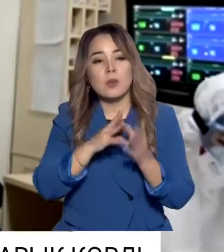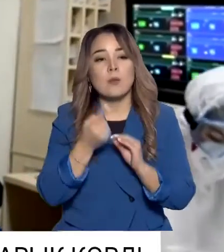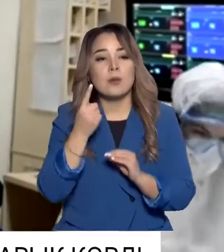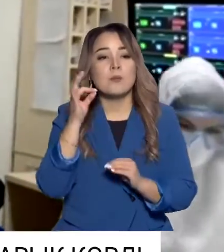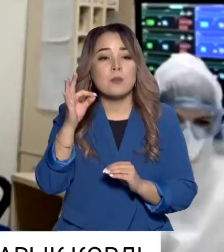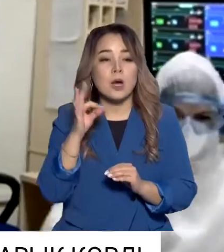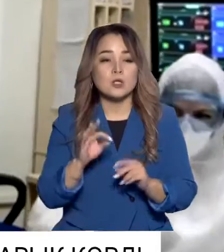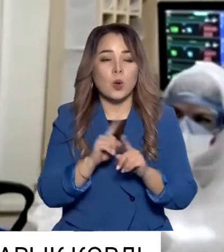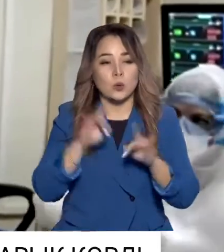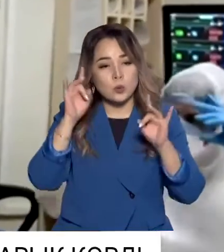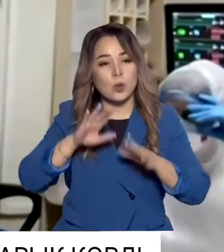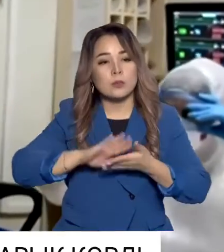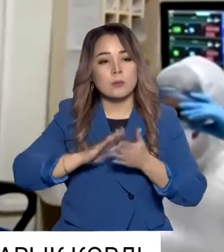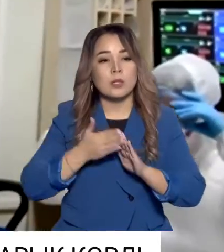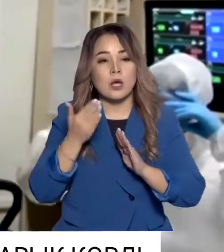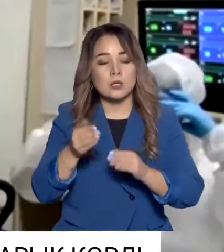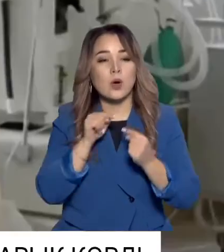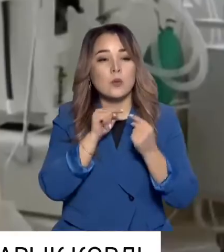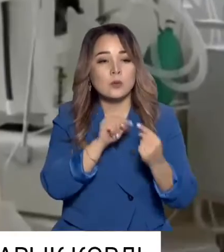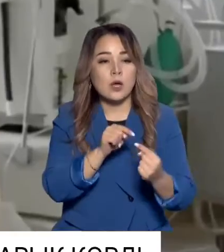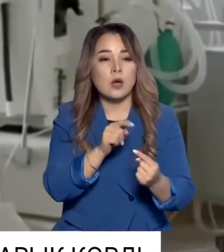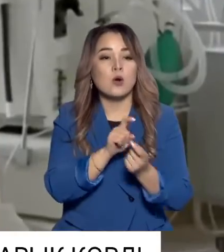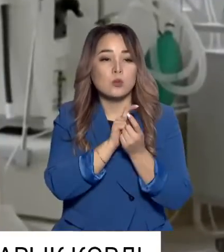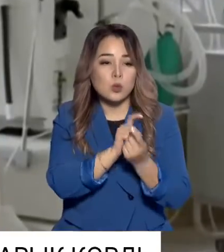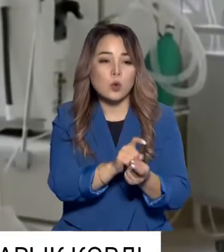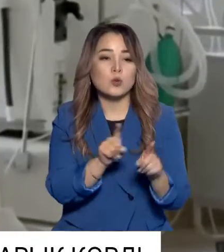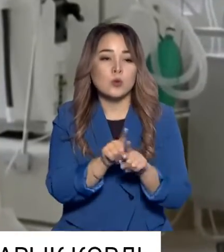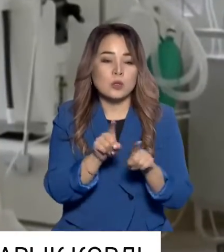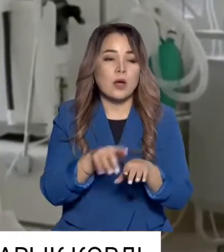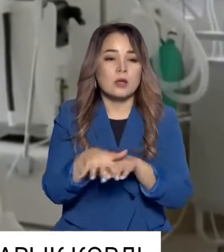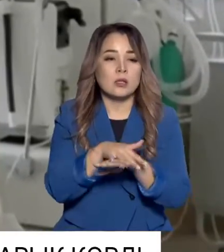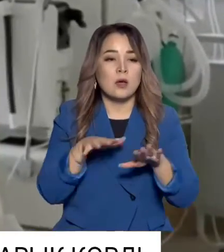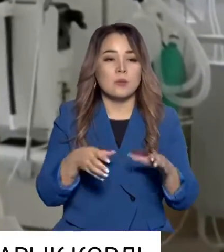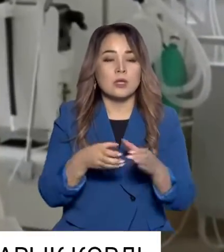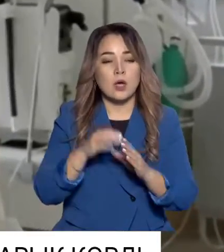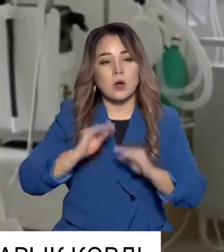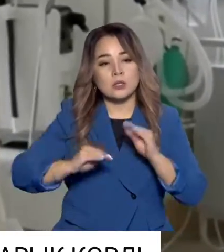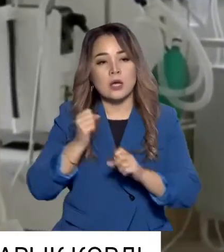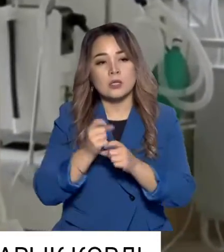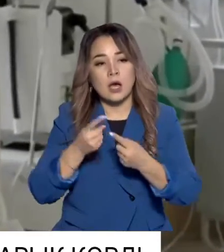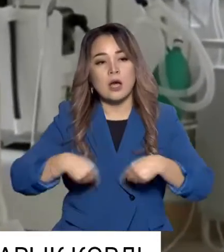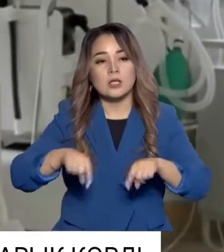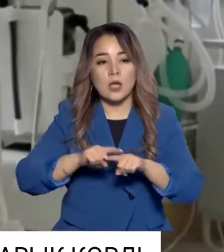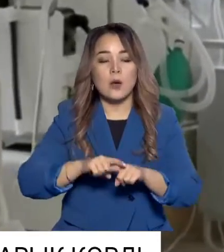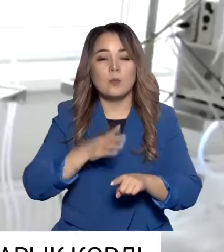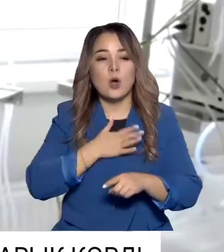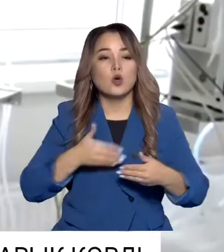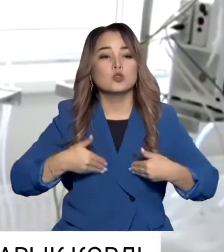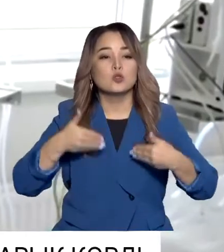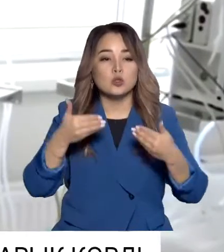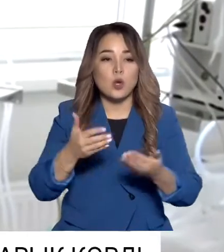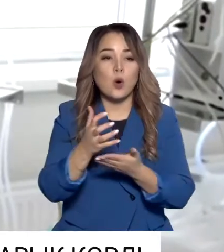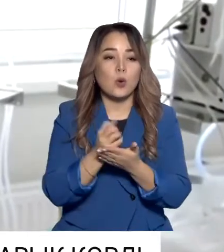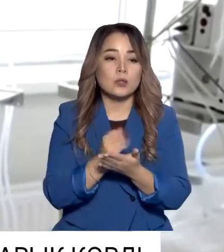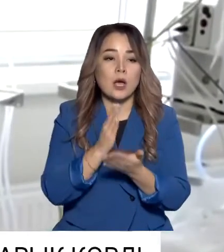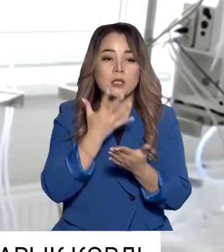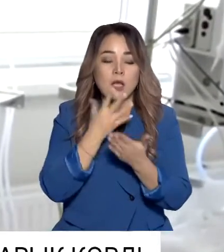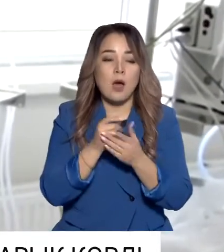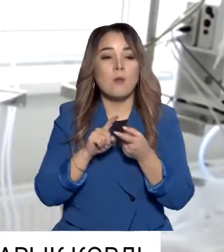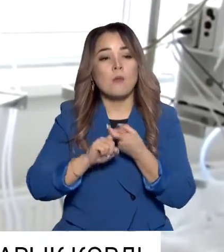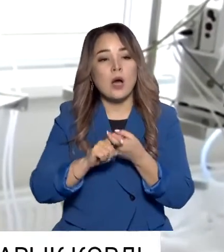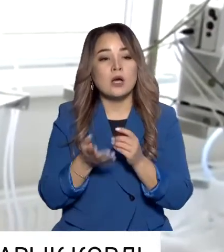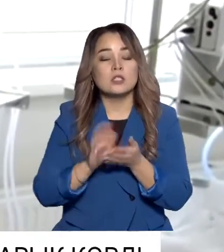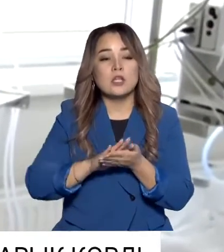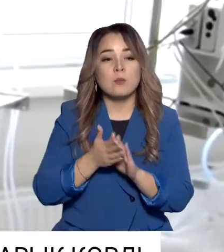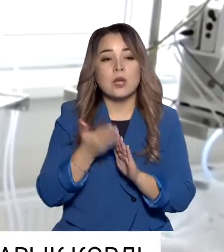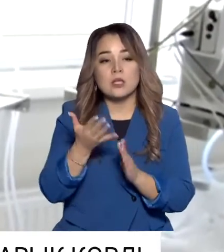арқылы төтенше апаттарға қарсы күресудің халықаралық қорын жасауды ұсынған. Дәл сол кезде мен ұсынғандай қор жасалса, пандемия